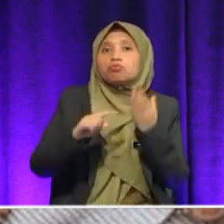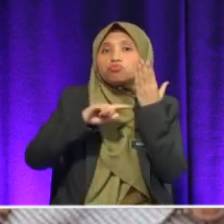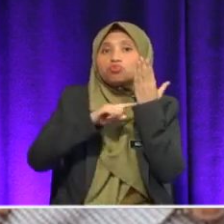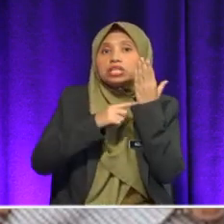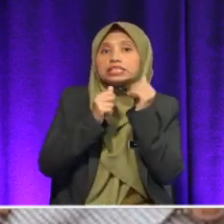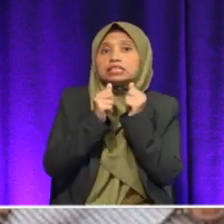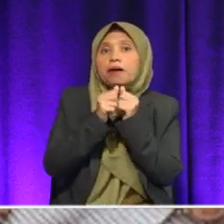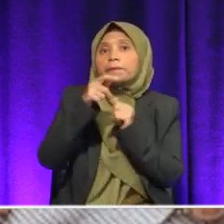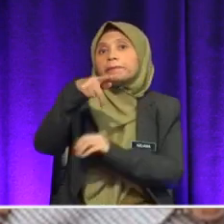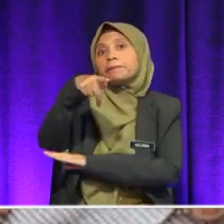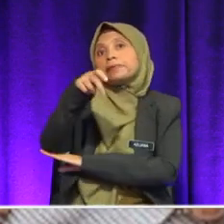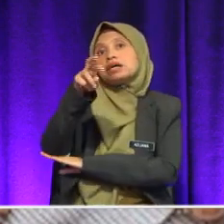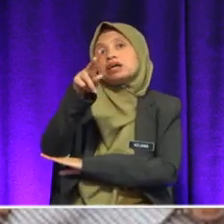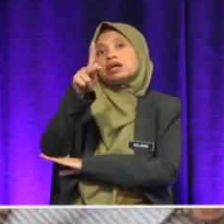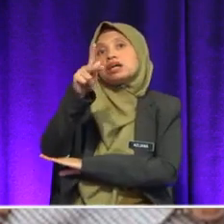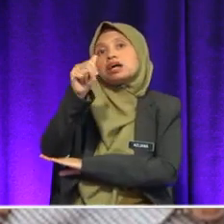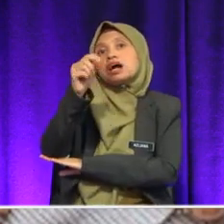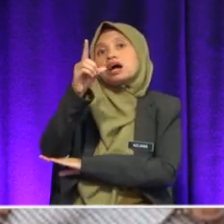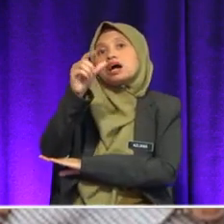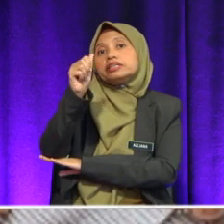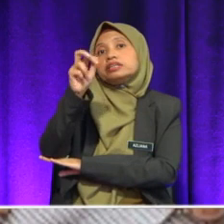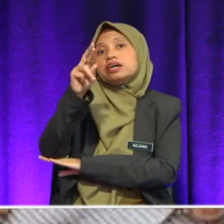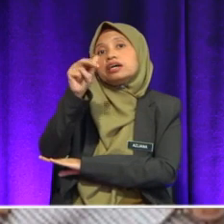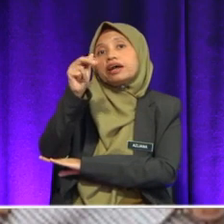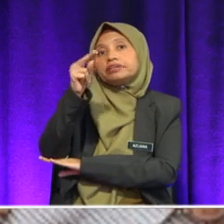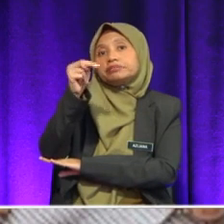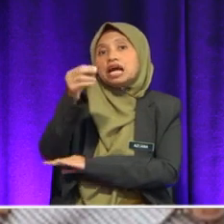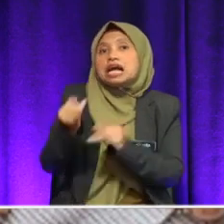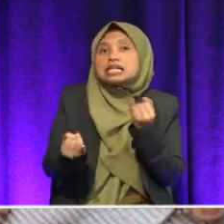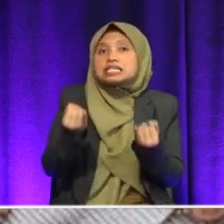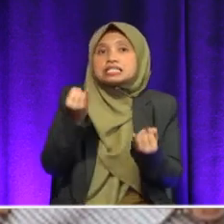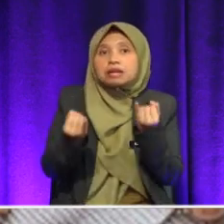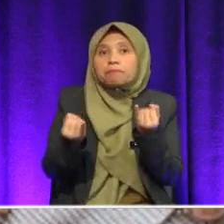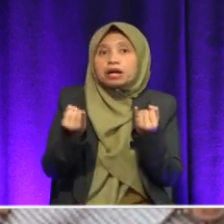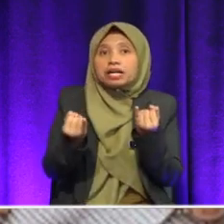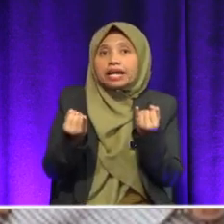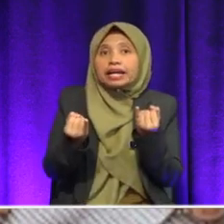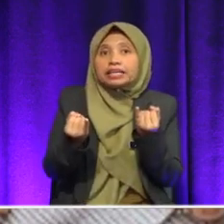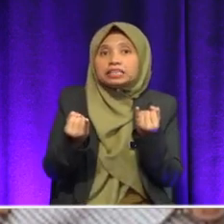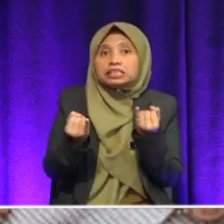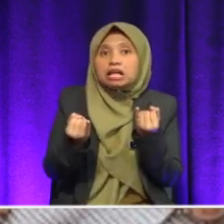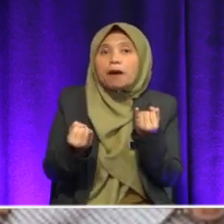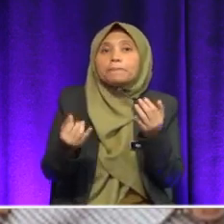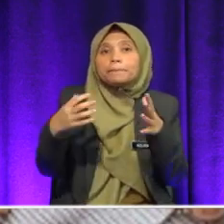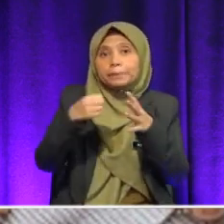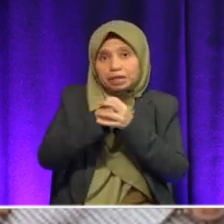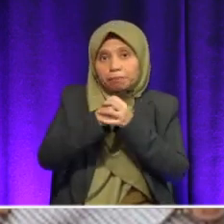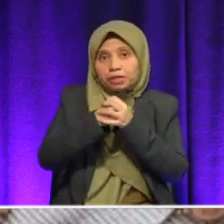Ran keseimbangan penumpukan pengulangan dan juga perpaduan